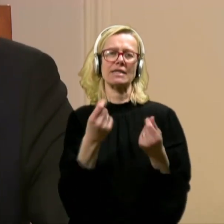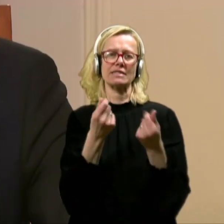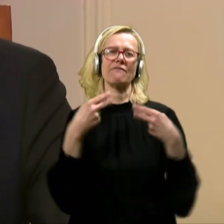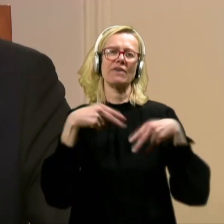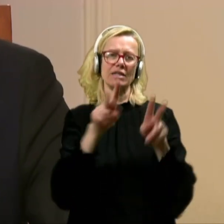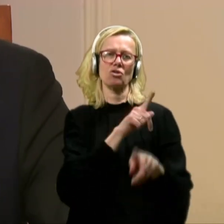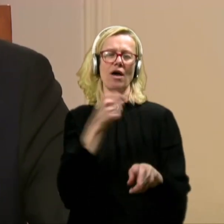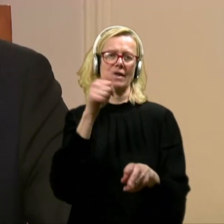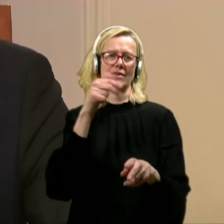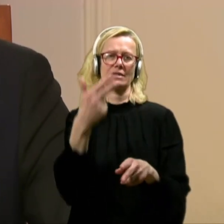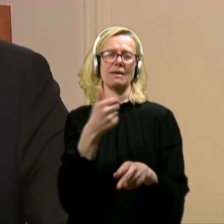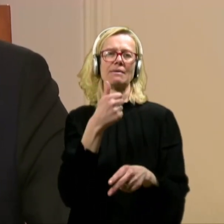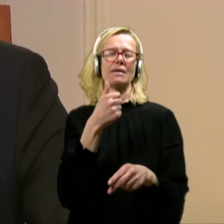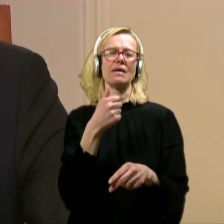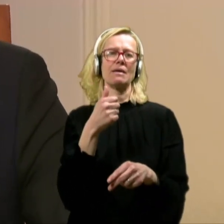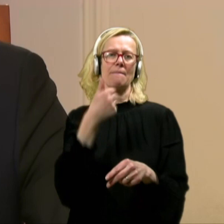do